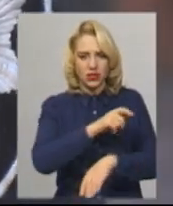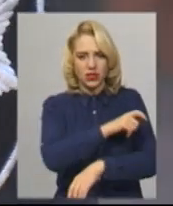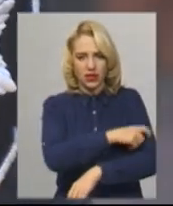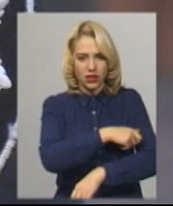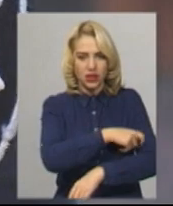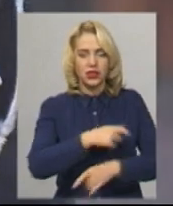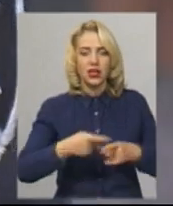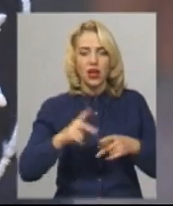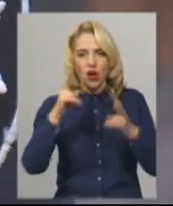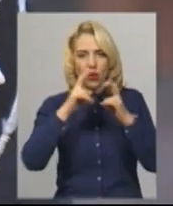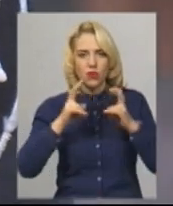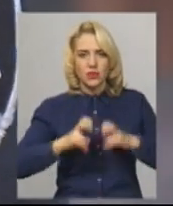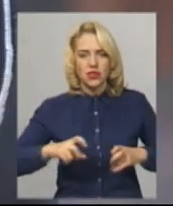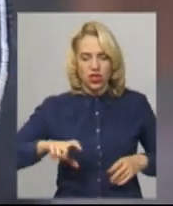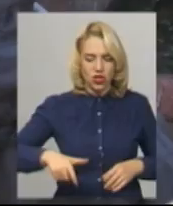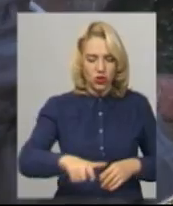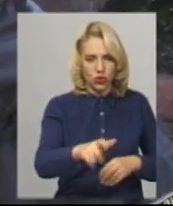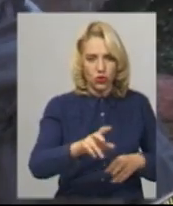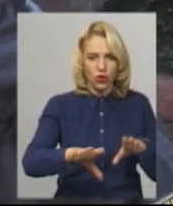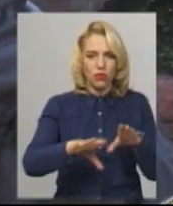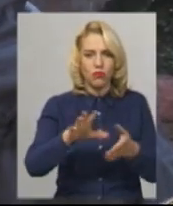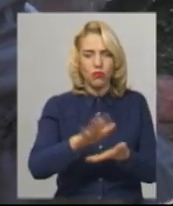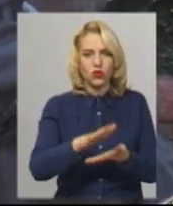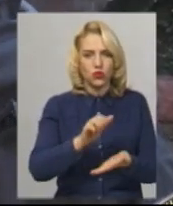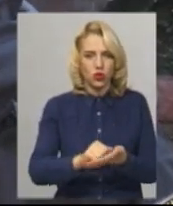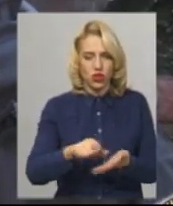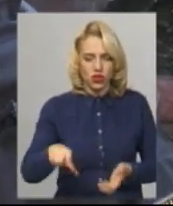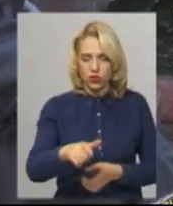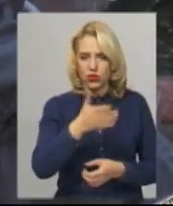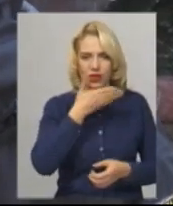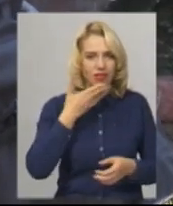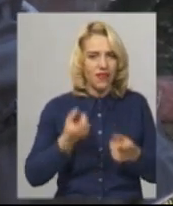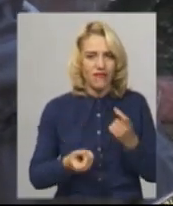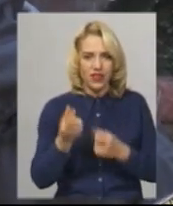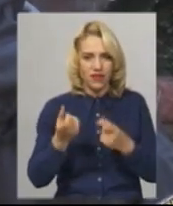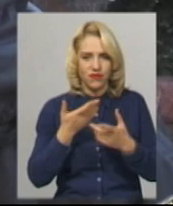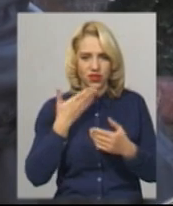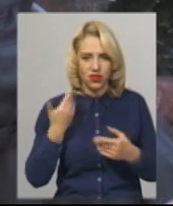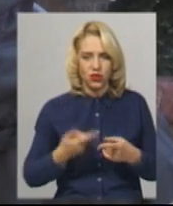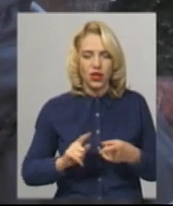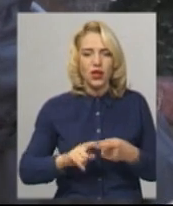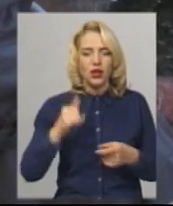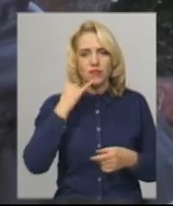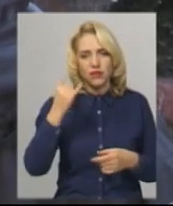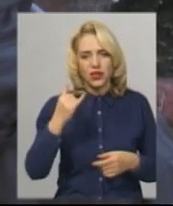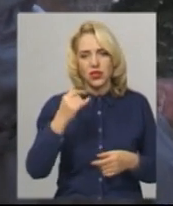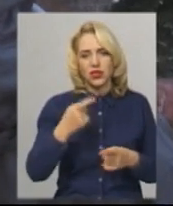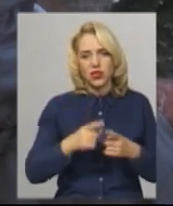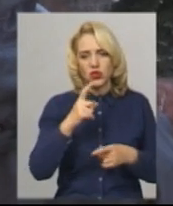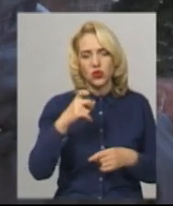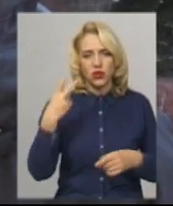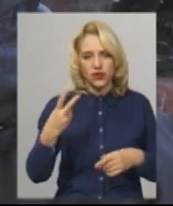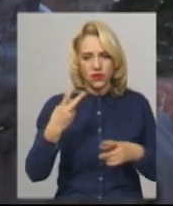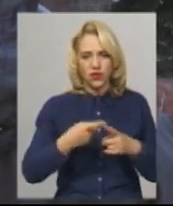обстежено дорожнє покриття. Пошкоджень не виявлено. Близько 23-ї години на службу 102 надійшов виклик з приводу порушення ПДР на